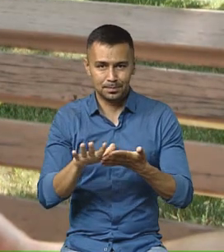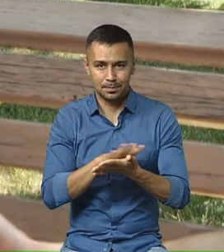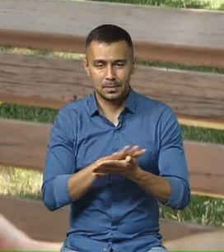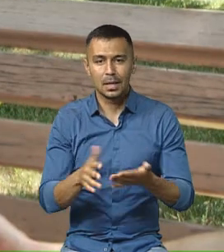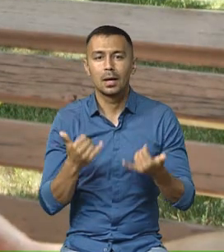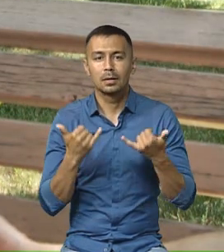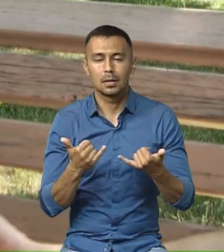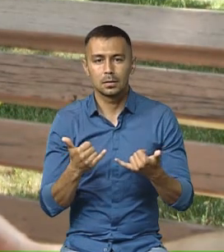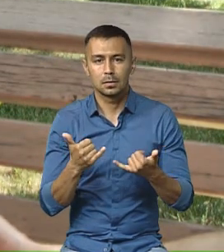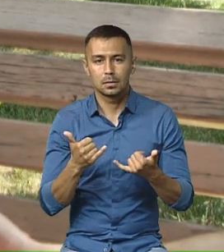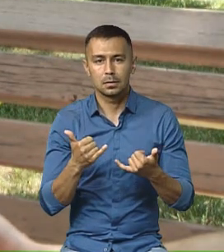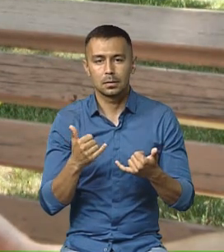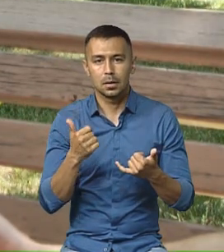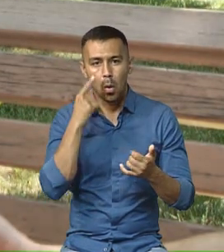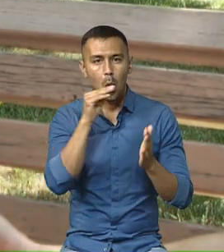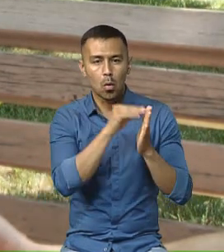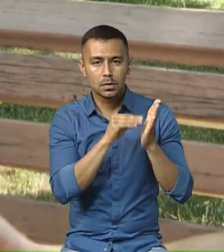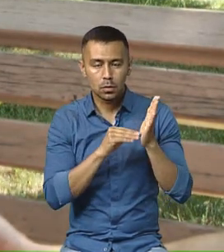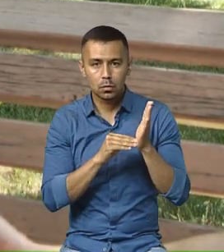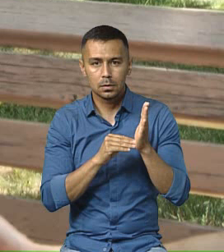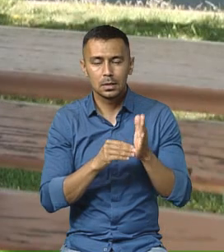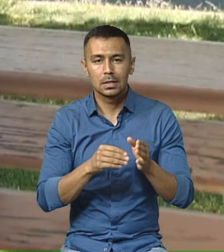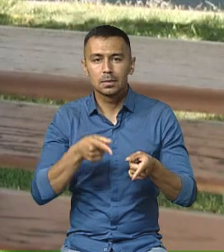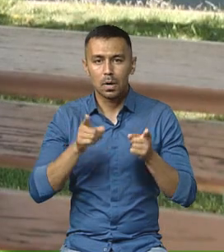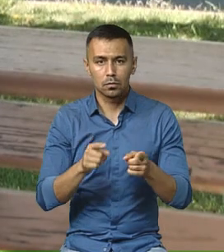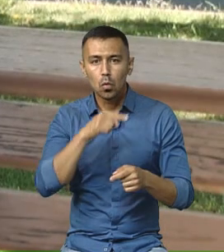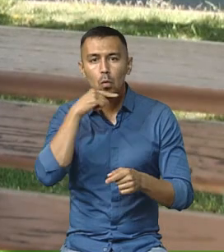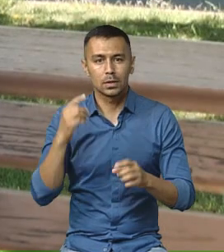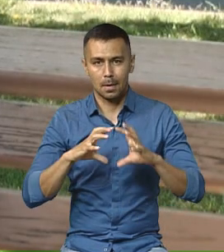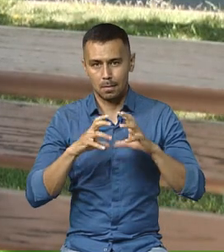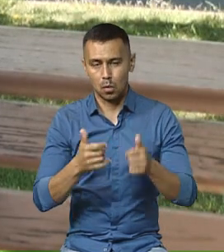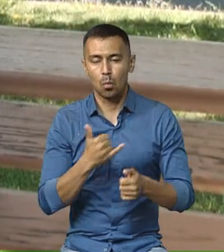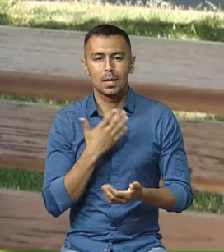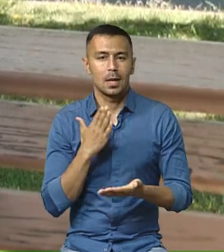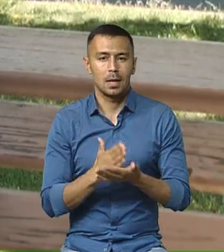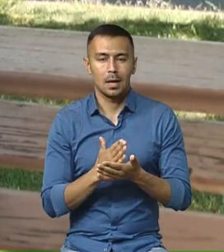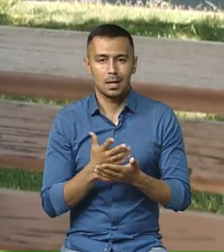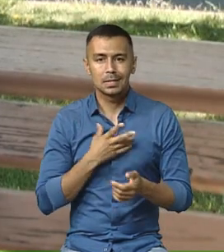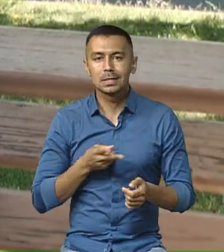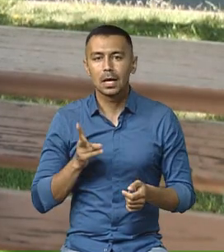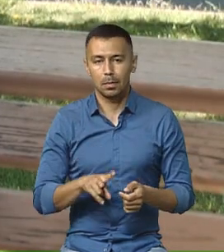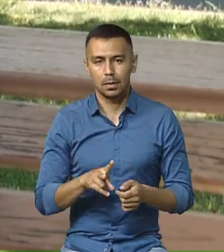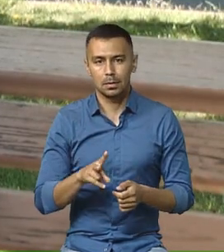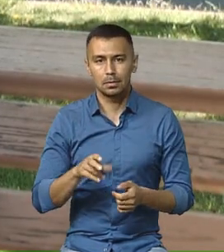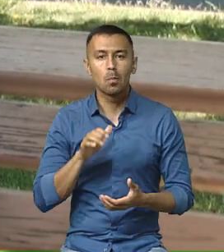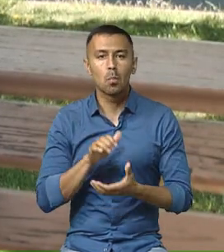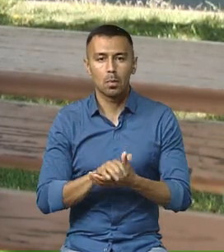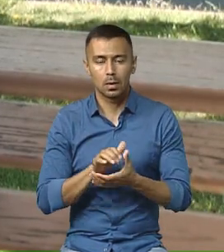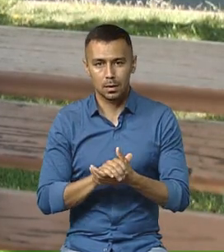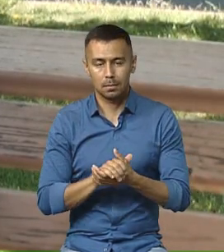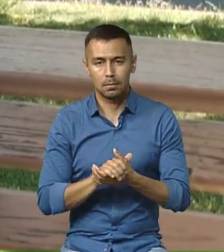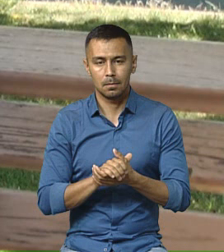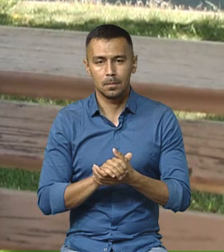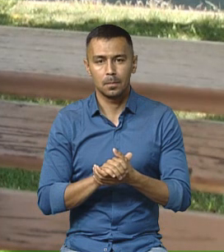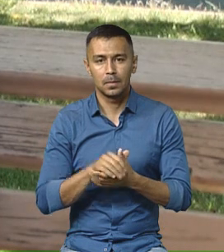тепер оцінюють справжню руський мір. Там в мене є загиблий побратим, Тимець